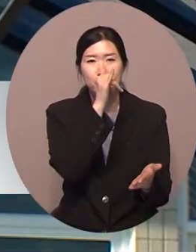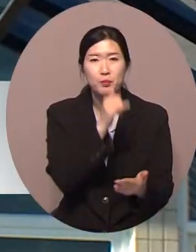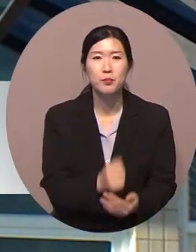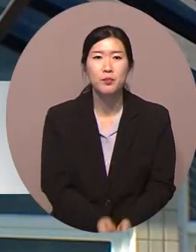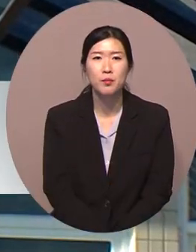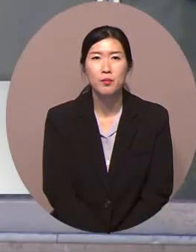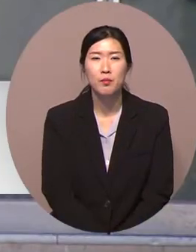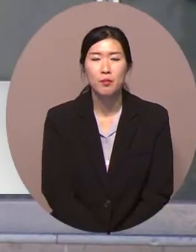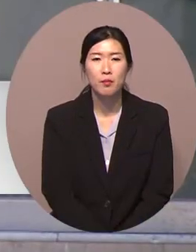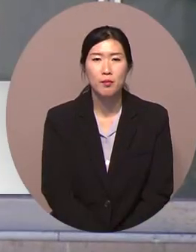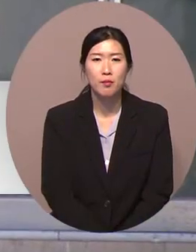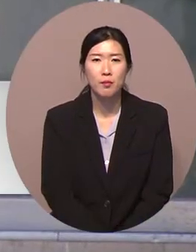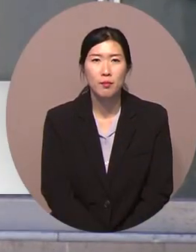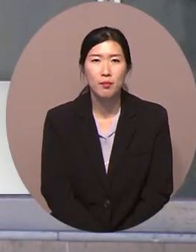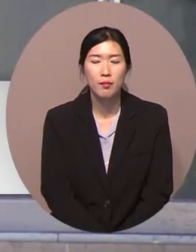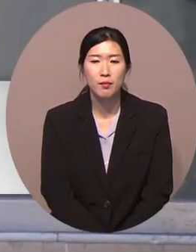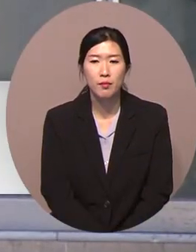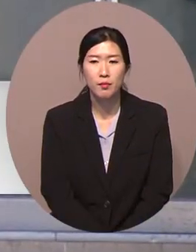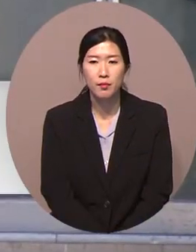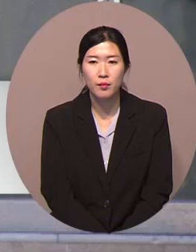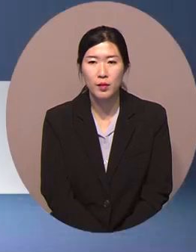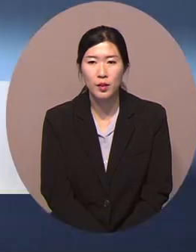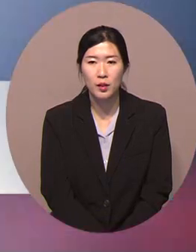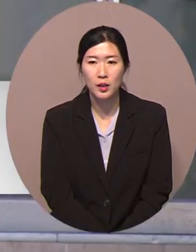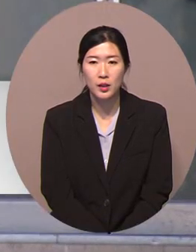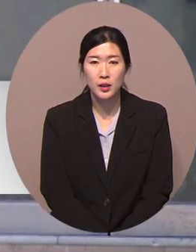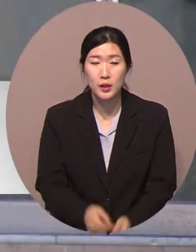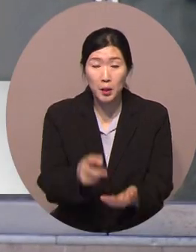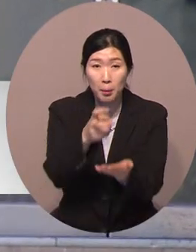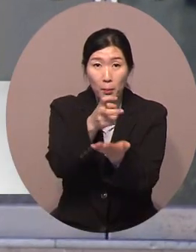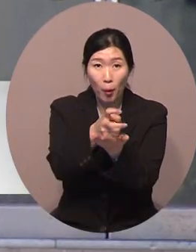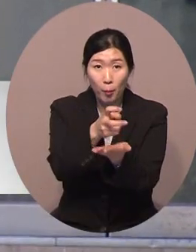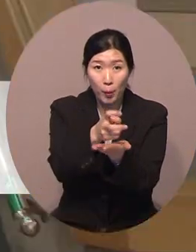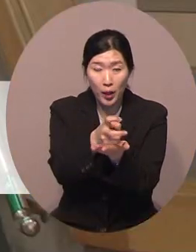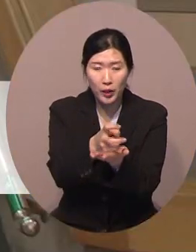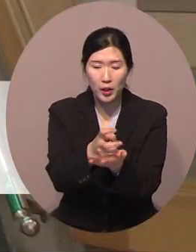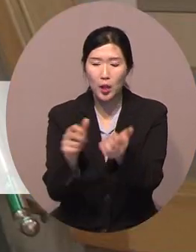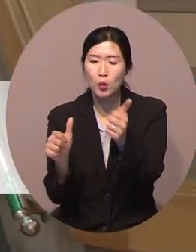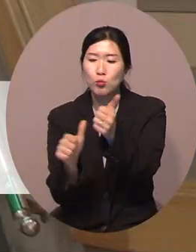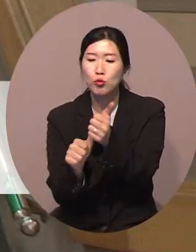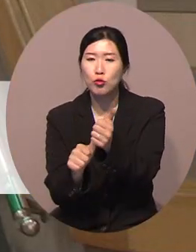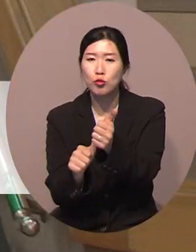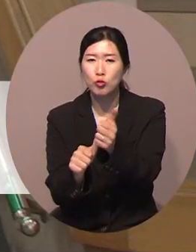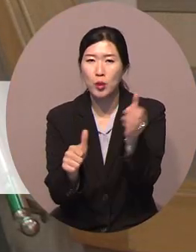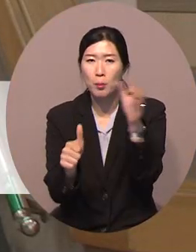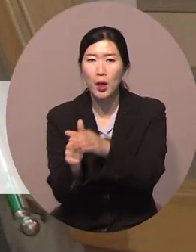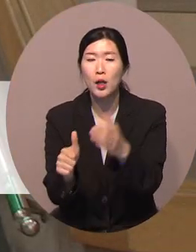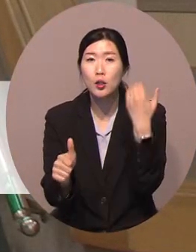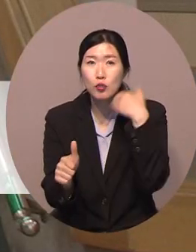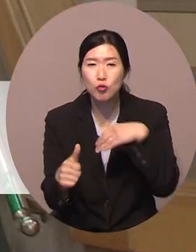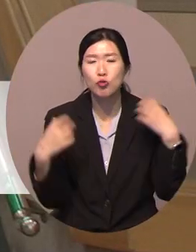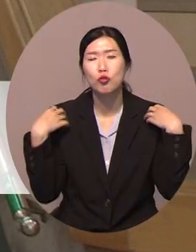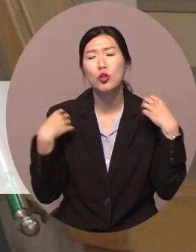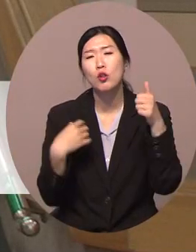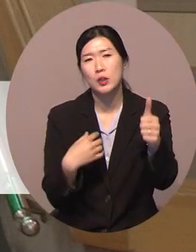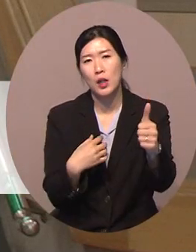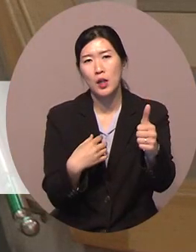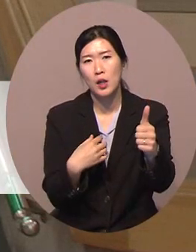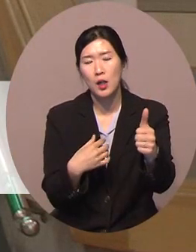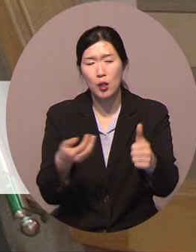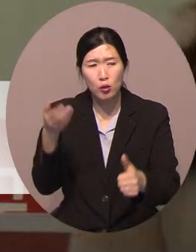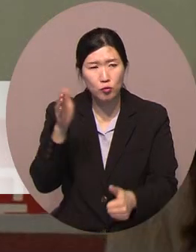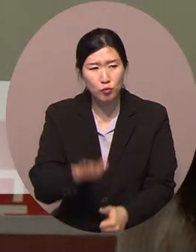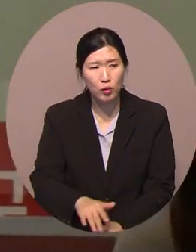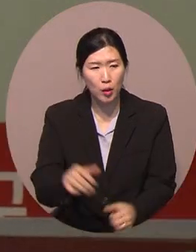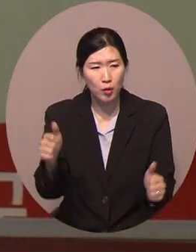철회하라고 촉구했습니다 즉 지방자치법에 자치구의 부구청장은 구청장이 임명하도록 하고 있지만